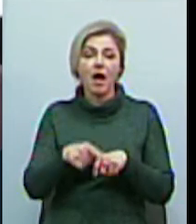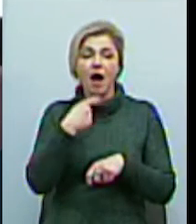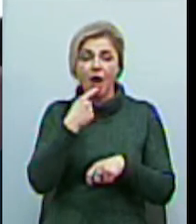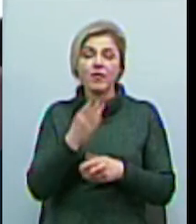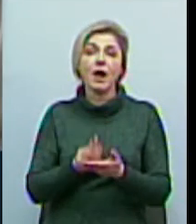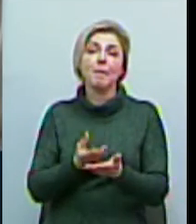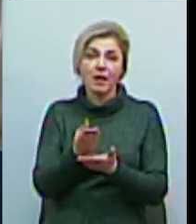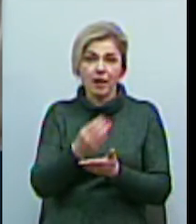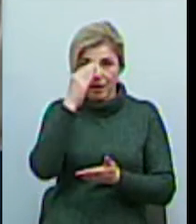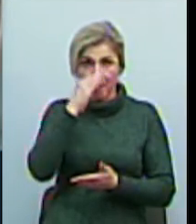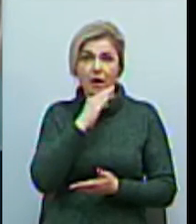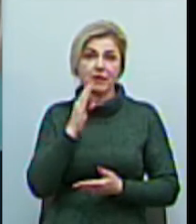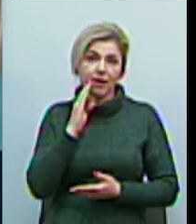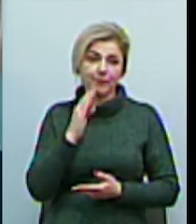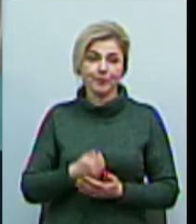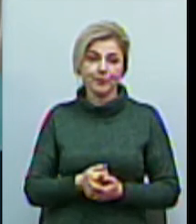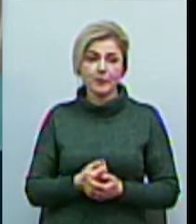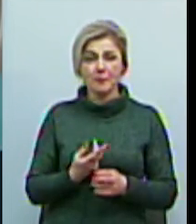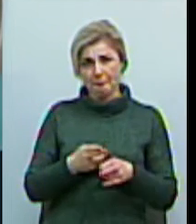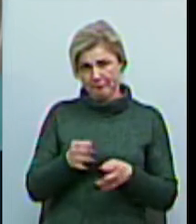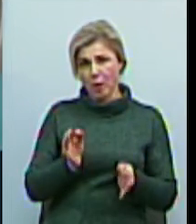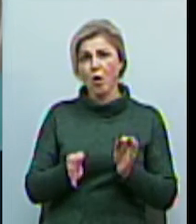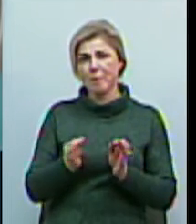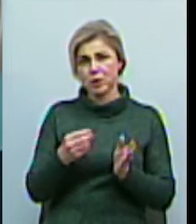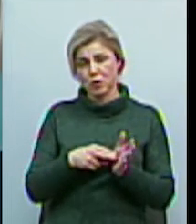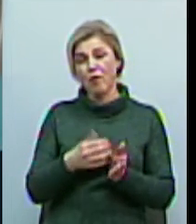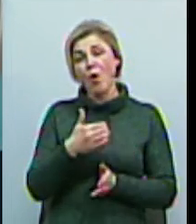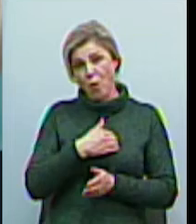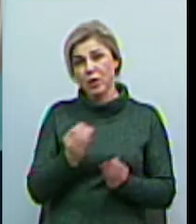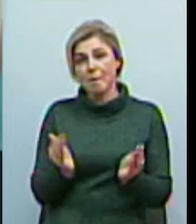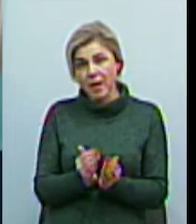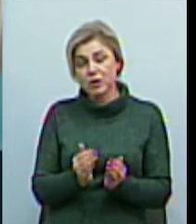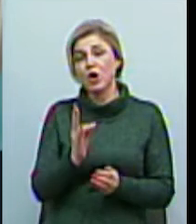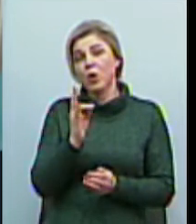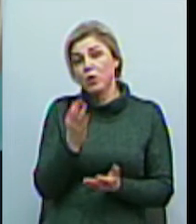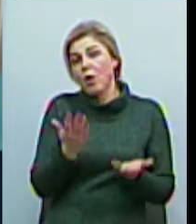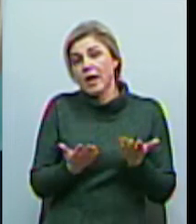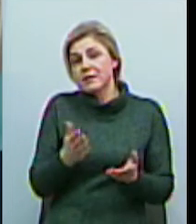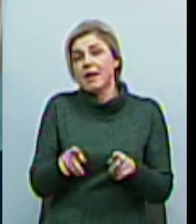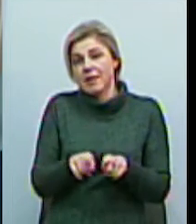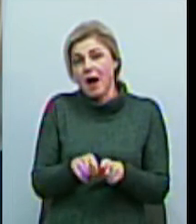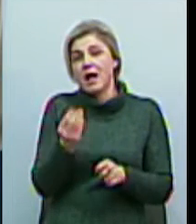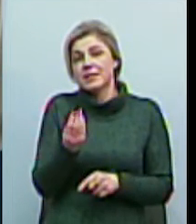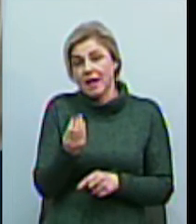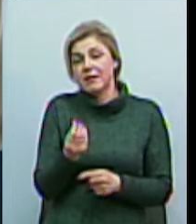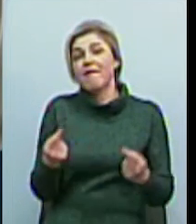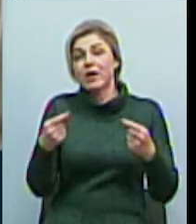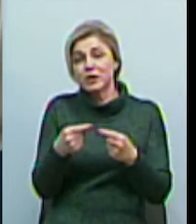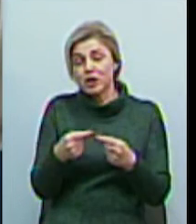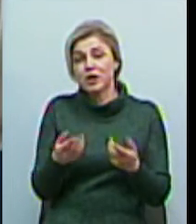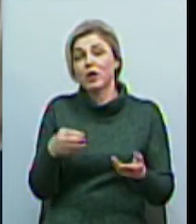платитимуть батьки. Це помірна вартість. Хотілося б менше, але ну, якщо така ціна визначена,